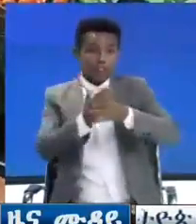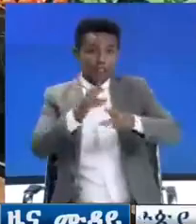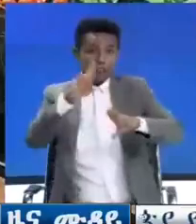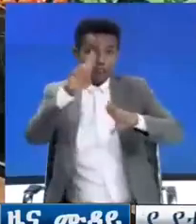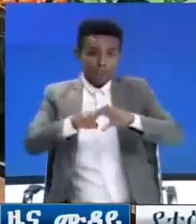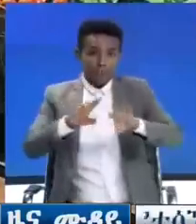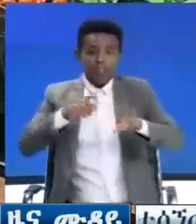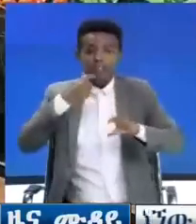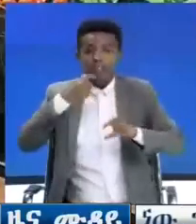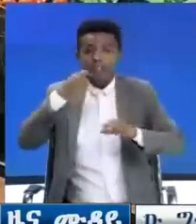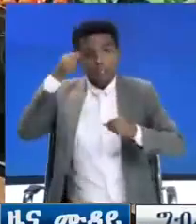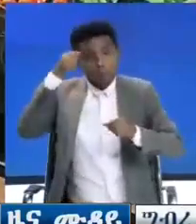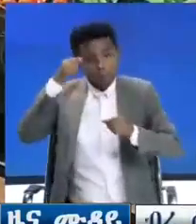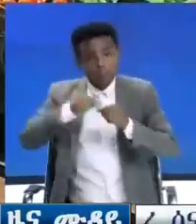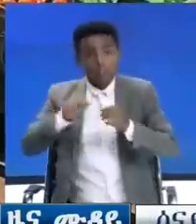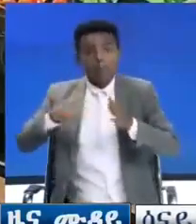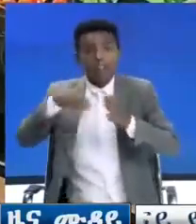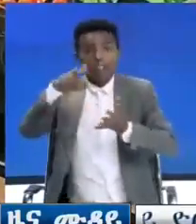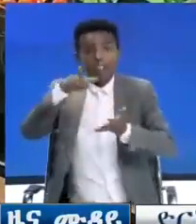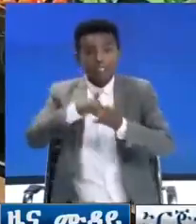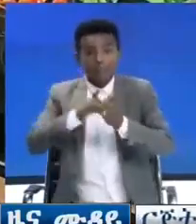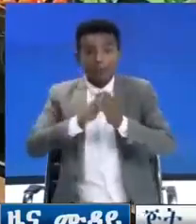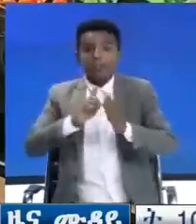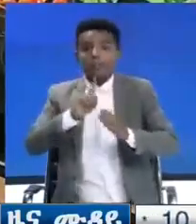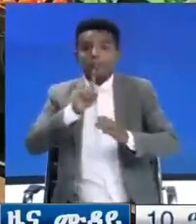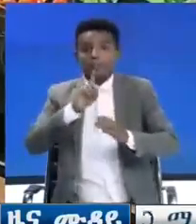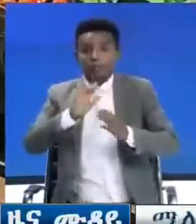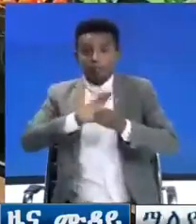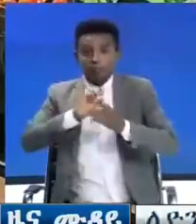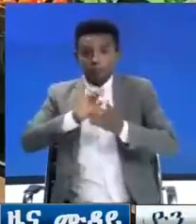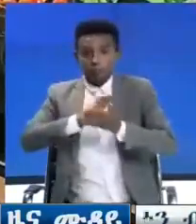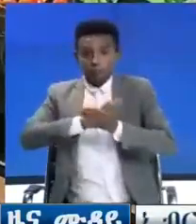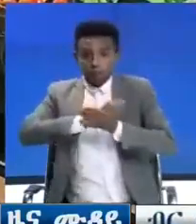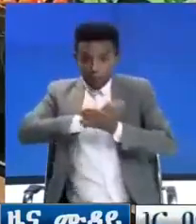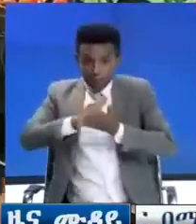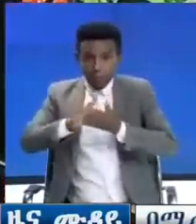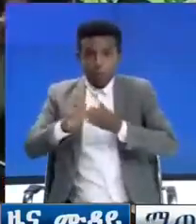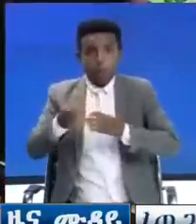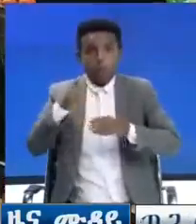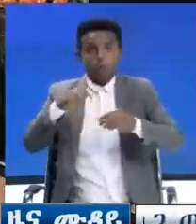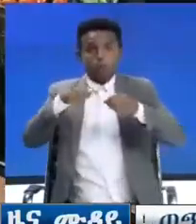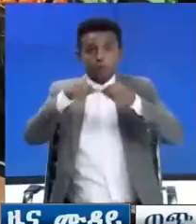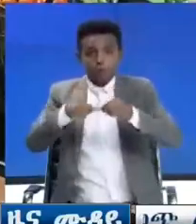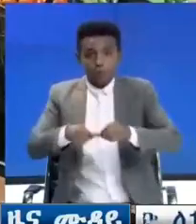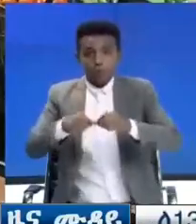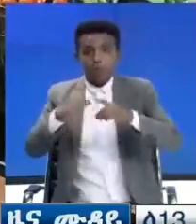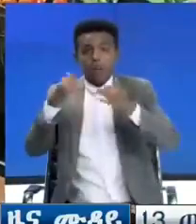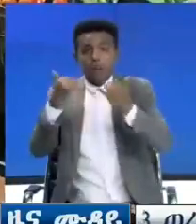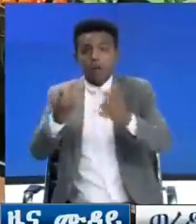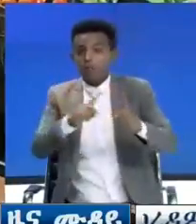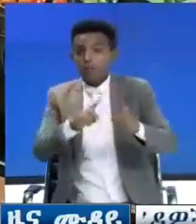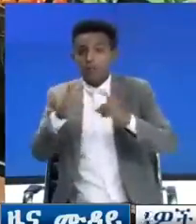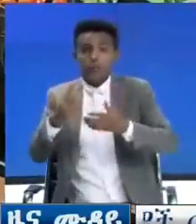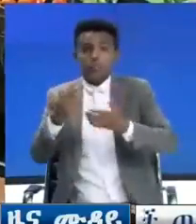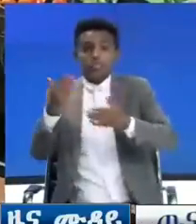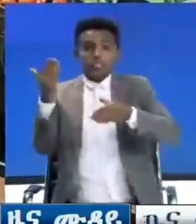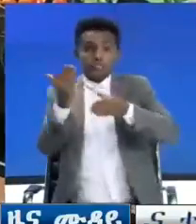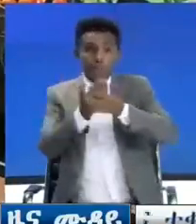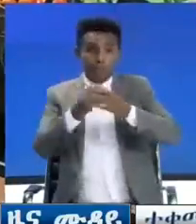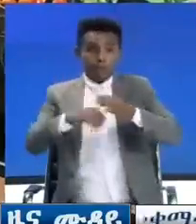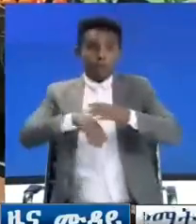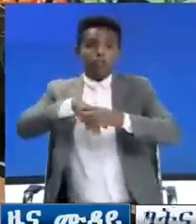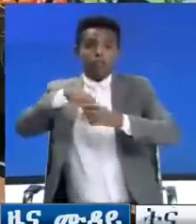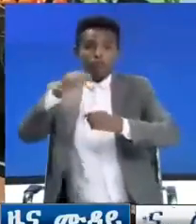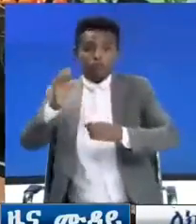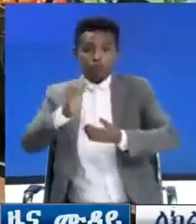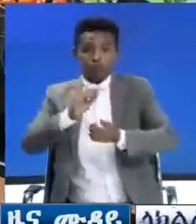ባለፉት ሁለት ሳምንታት የባህር ዳር ከተማ ጸጥረጭ ብላ ሰንብታለች። በዛሬው ዕለት ደግሞ እገዳው ተነስተዋል። ይህም በተመለከተም የአማራ ብዙሃን